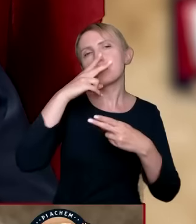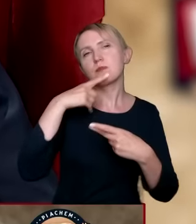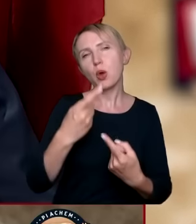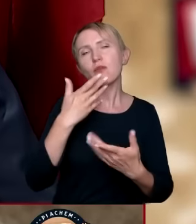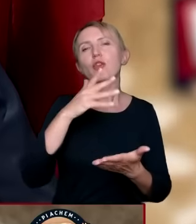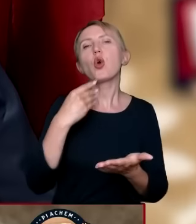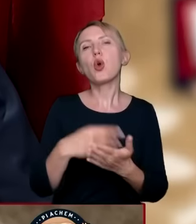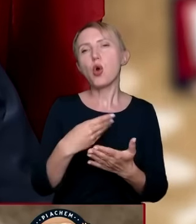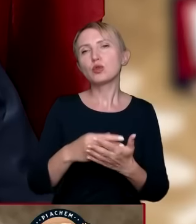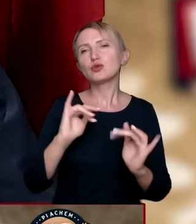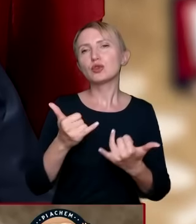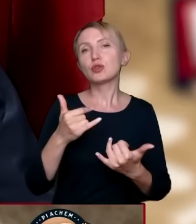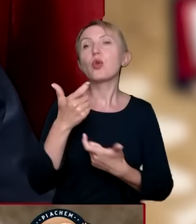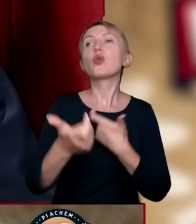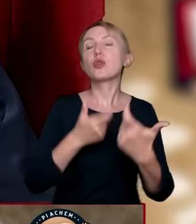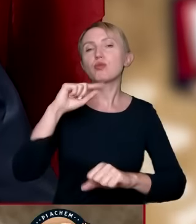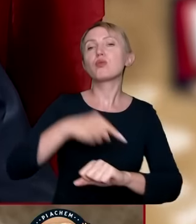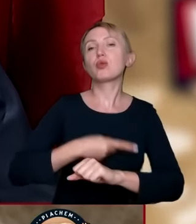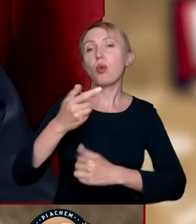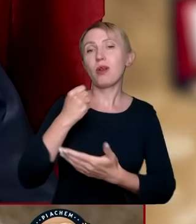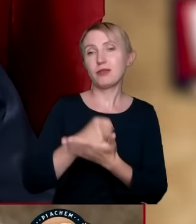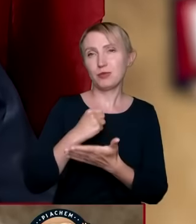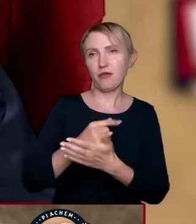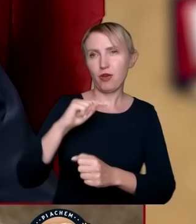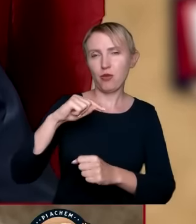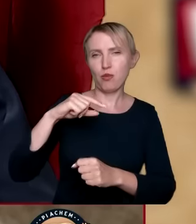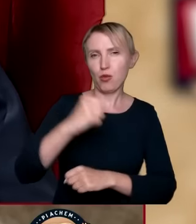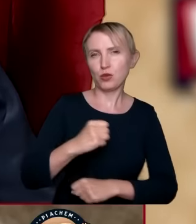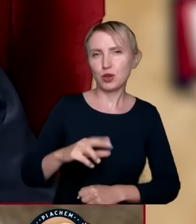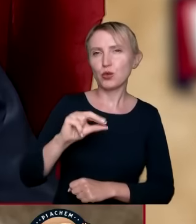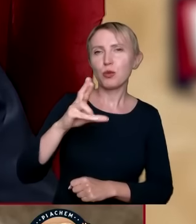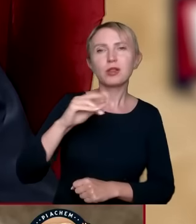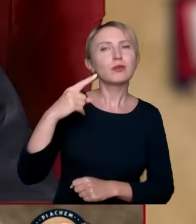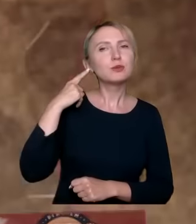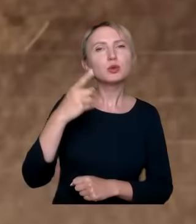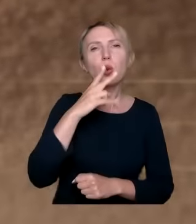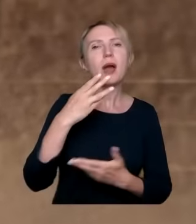tego, co odwaliła prokuratura w sprawie posła Romanowskiego. Posłuchajmy.